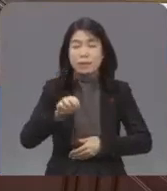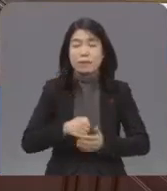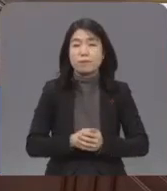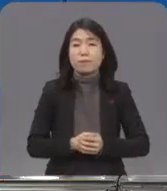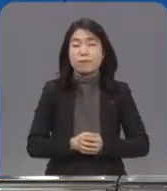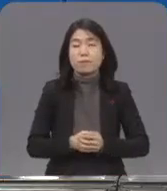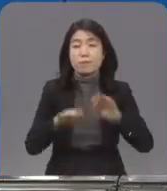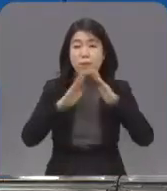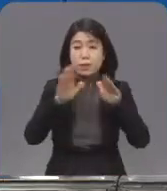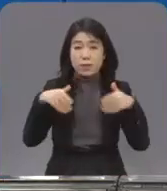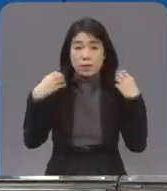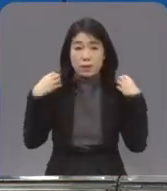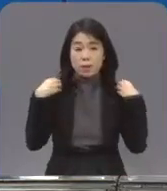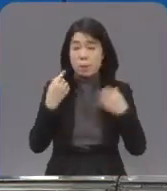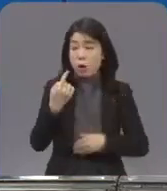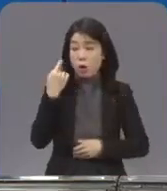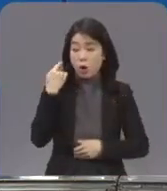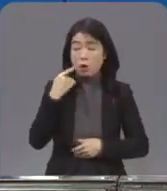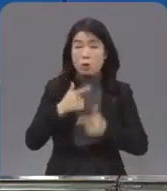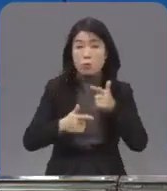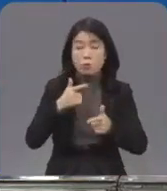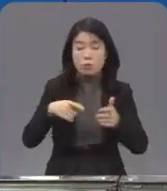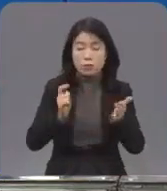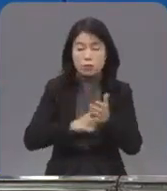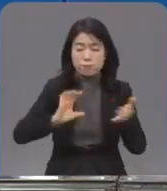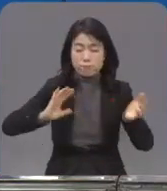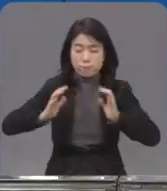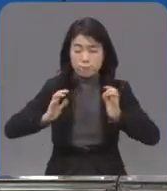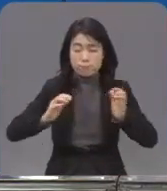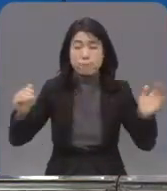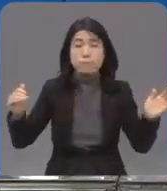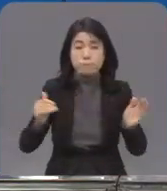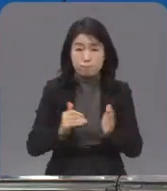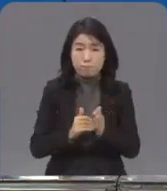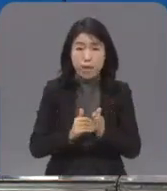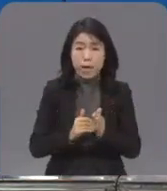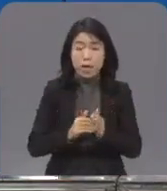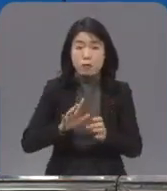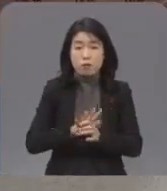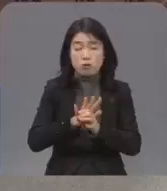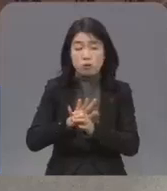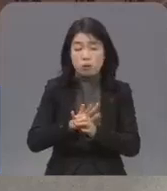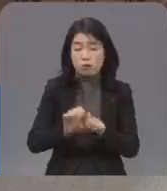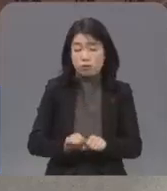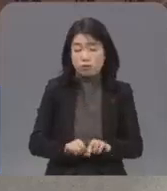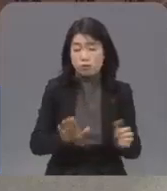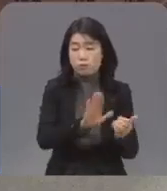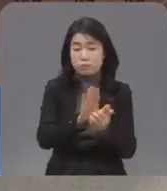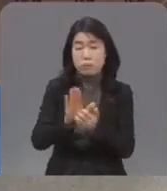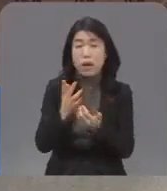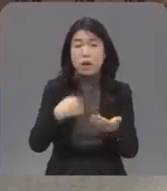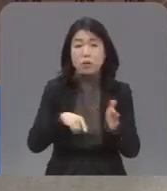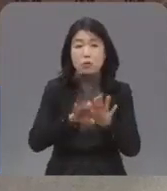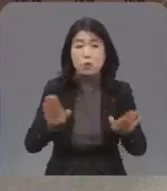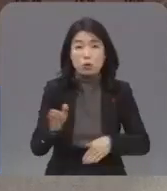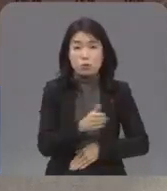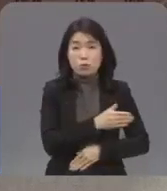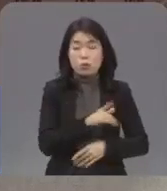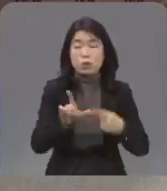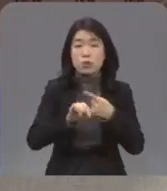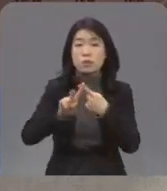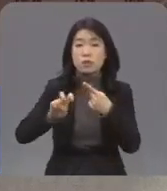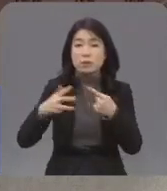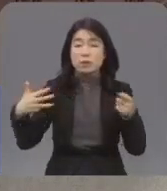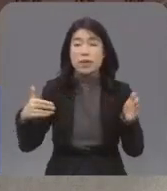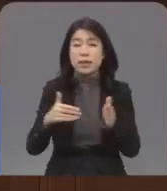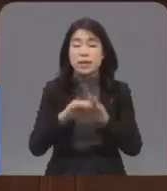제한됩니다. 전라남도는 어제 목포시에서 긴급회의를 열어 코로나19 확산을 차단하기 위해서 오늘부터 오는